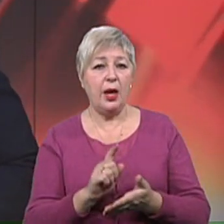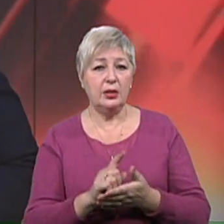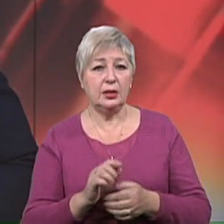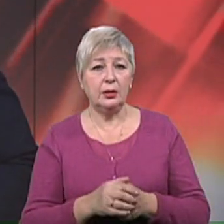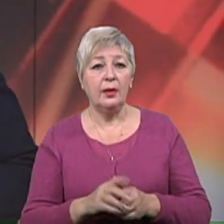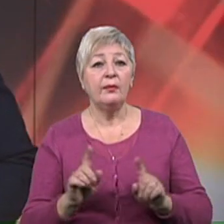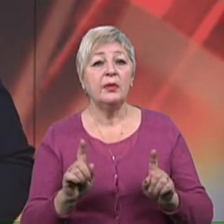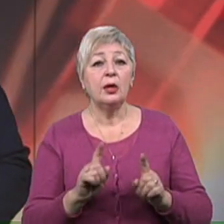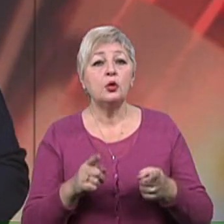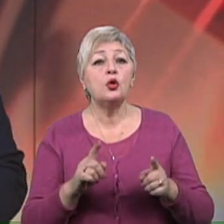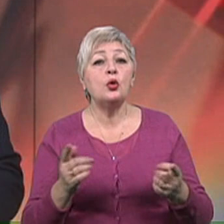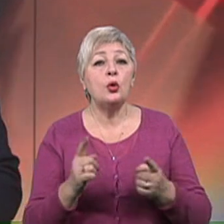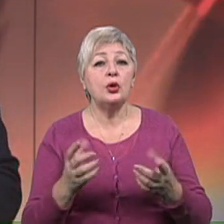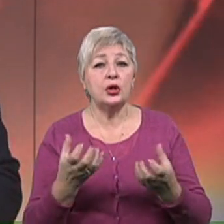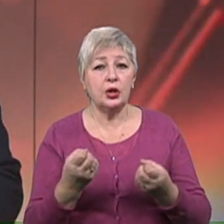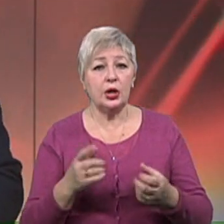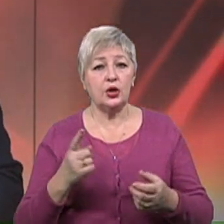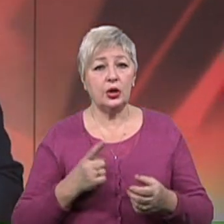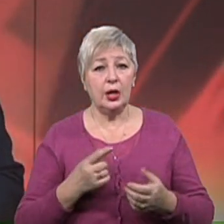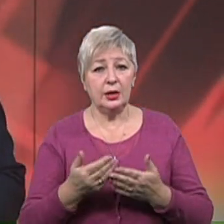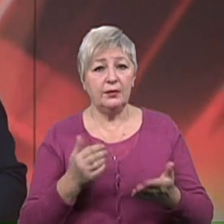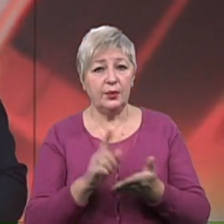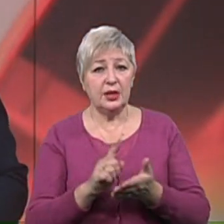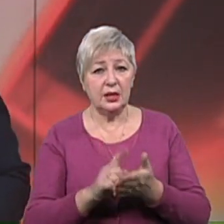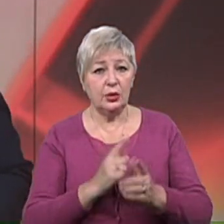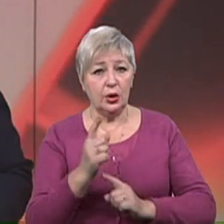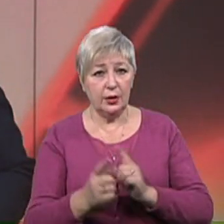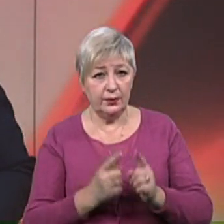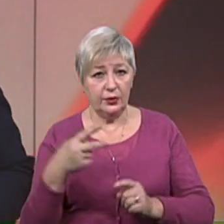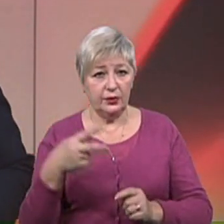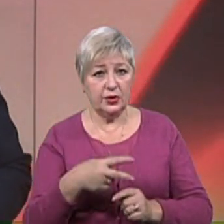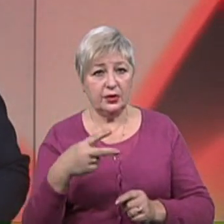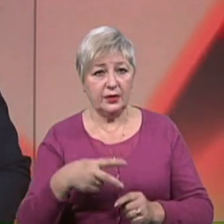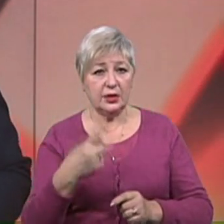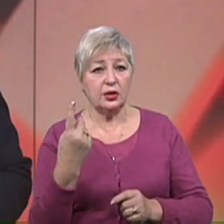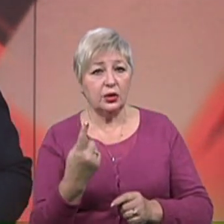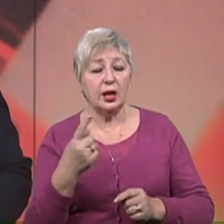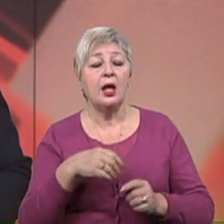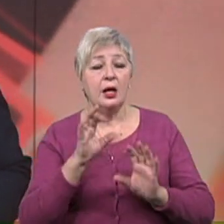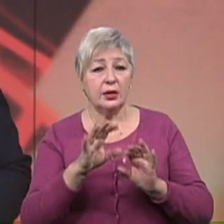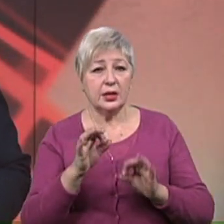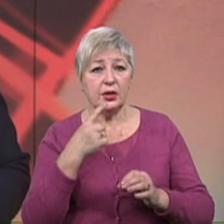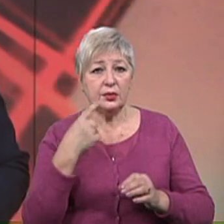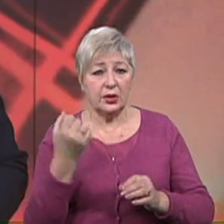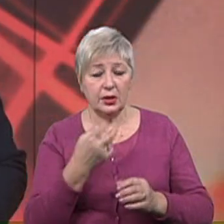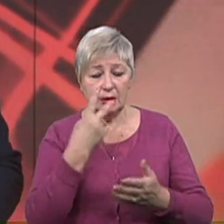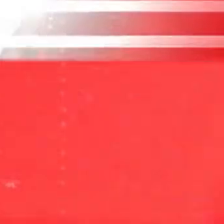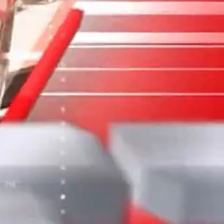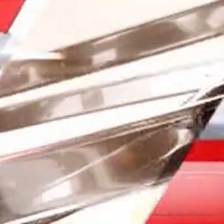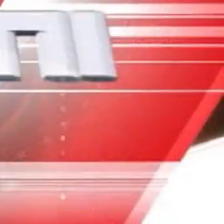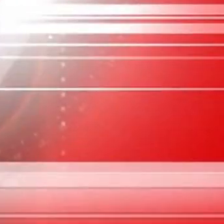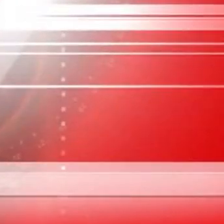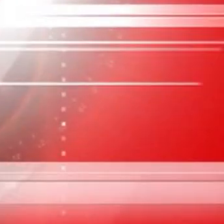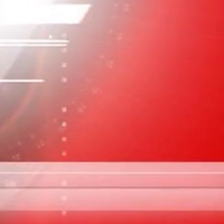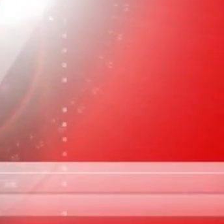Чого ще чекати від пенсійної реформи 2021, ми розкажемо в неділю. Дивіться деталі підсумки о 18:30.